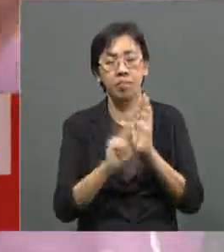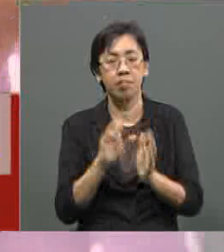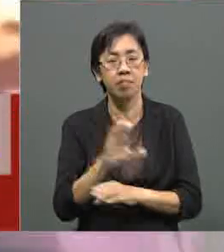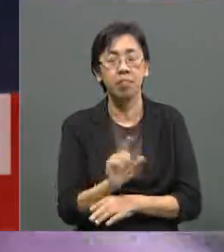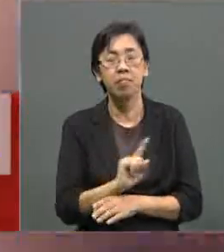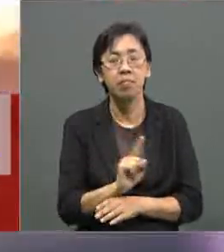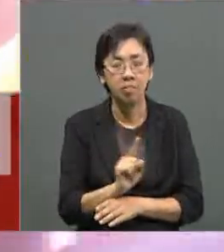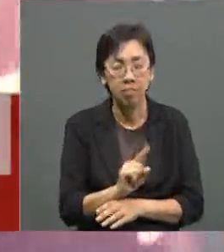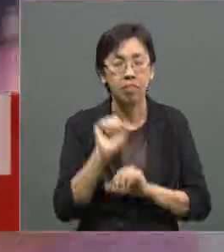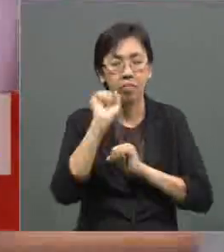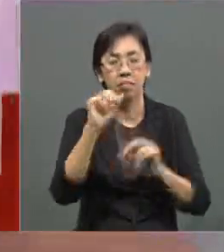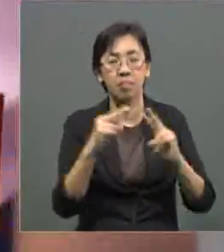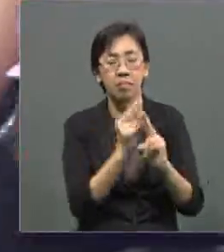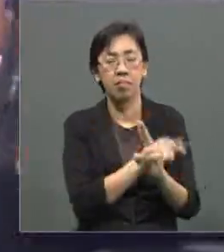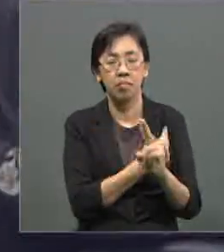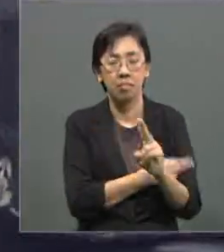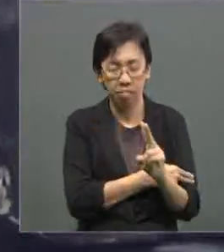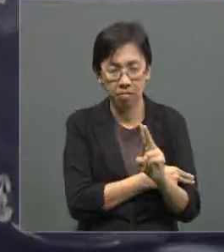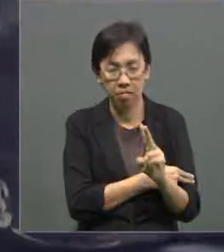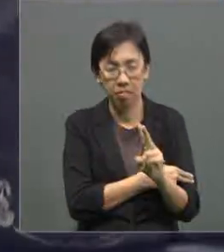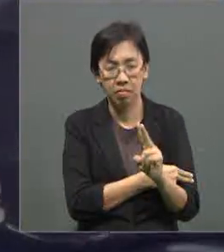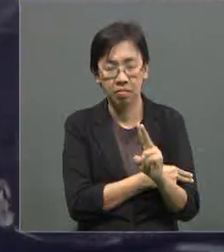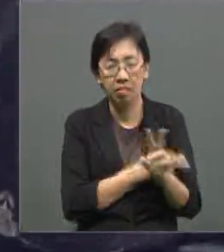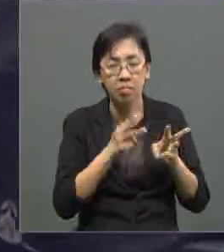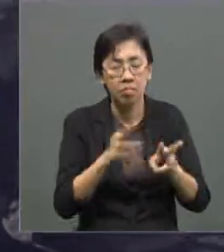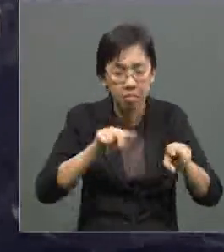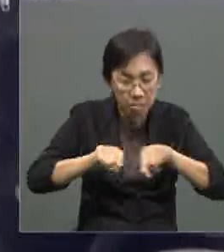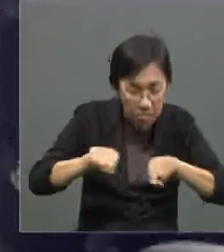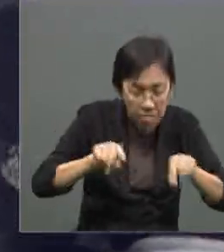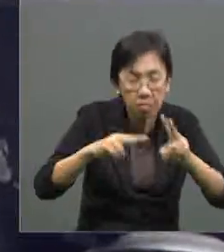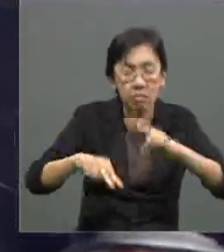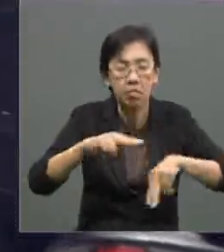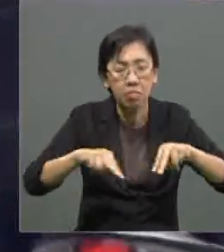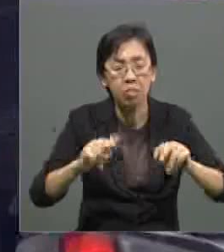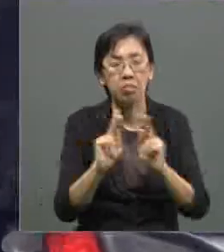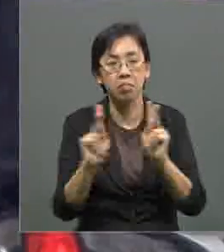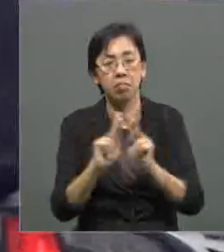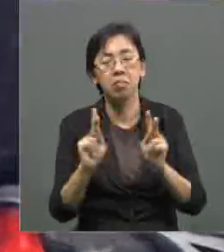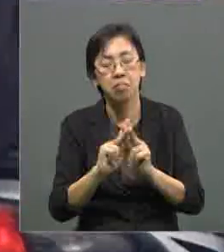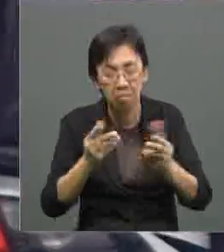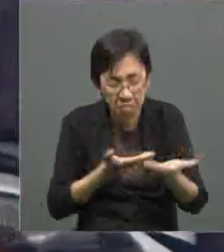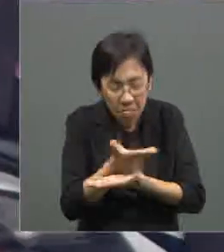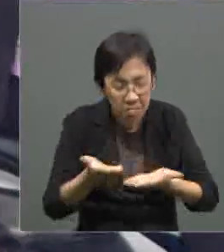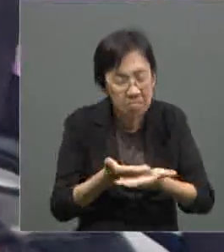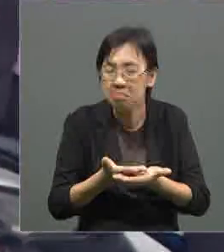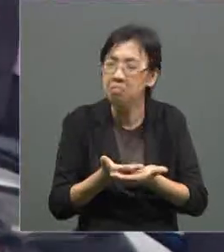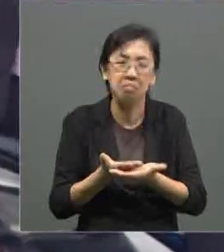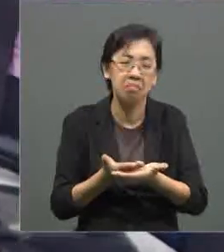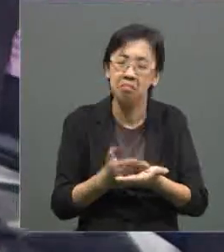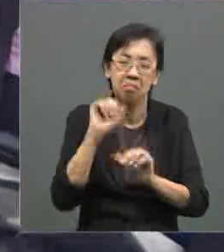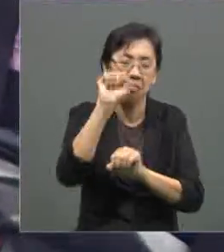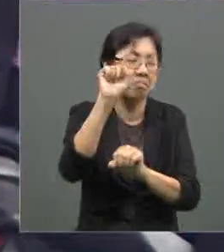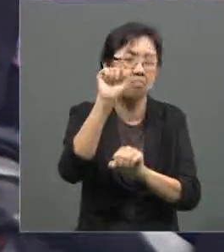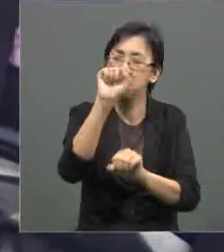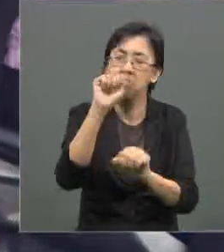เพียงแค่ประกาศกระทรวงสาธสุขเพราะฉะนั้นการควบคุมดูแลเนี่ยกรรมาธิการศึกษามาแล้วไม่มีประสิทธิภาพเท่าที่ควรก็เลย